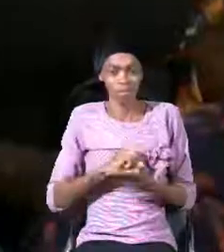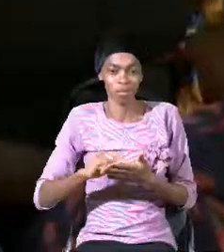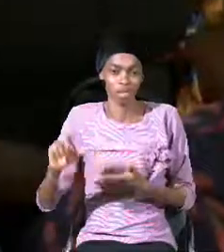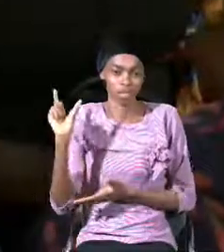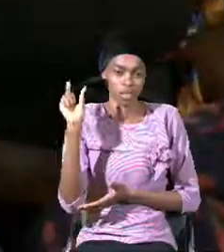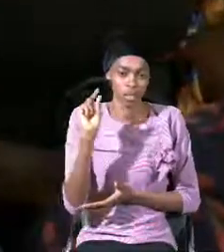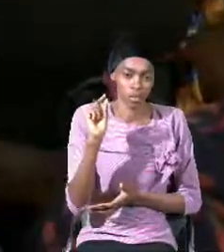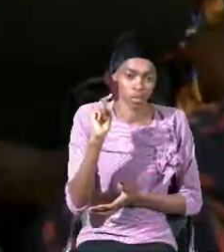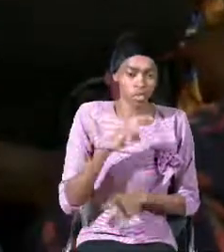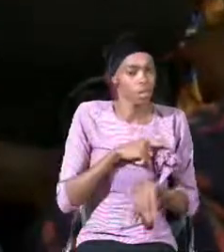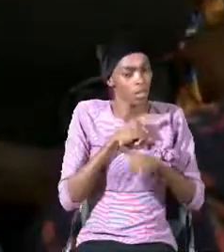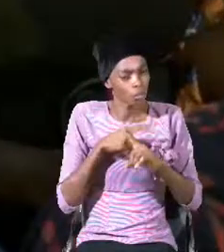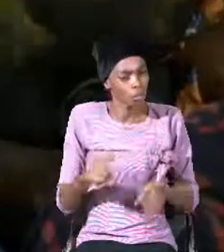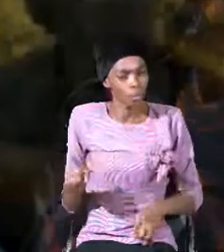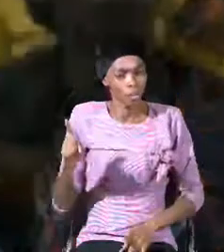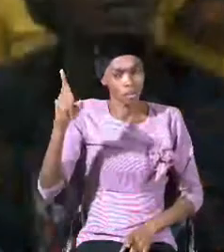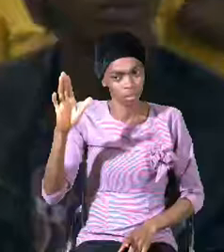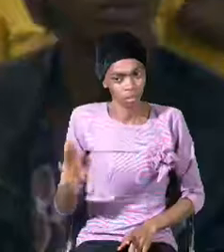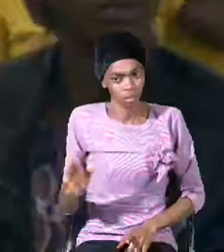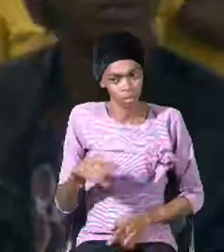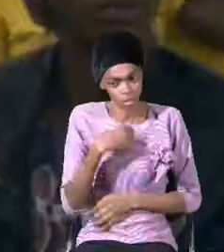Verset 20, mais Dieu lui dit.